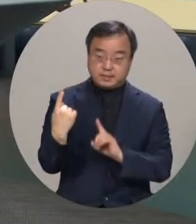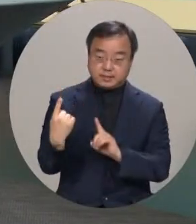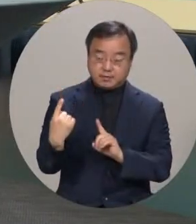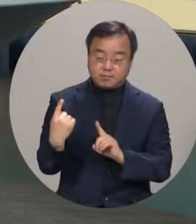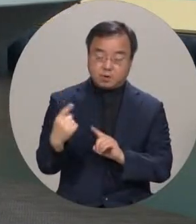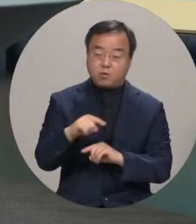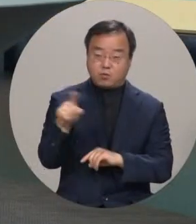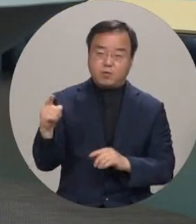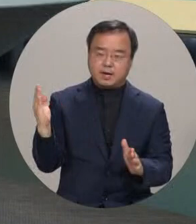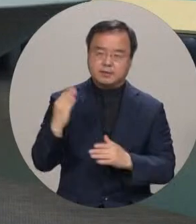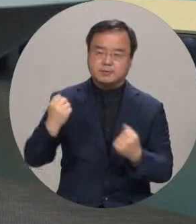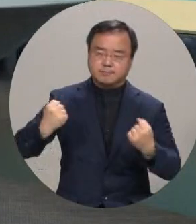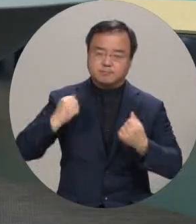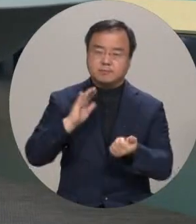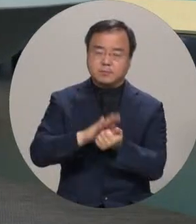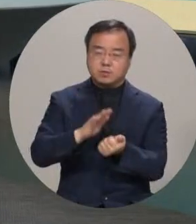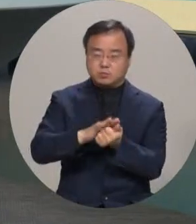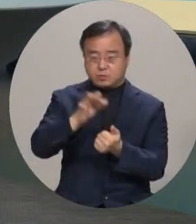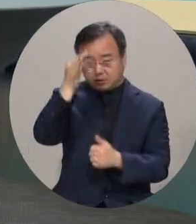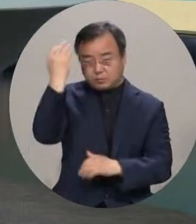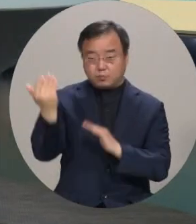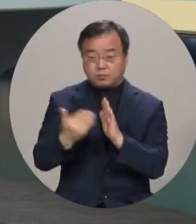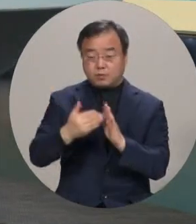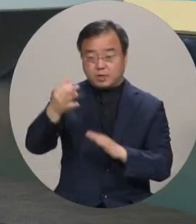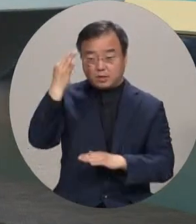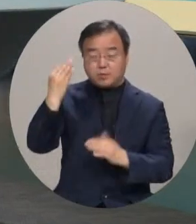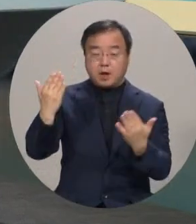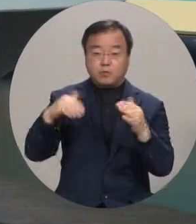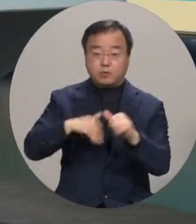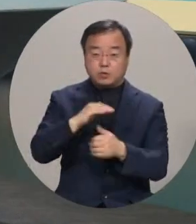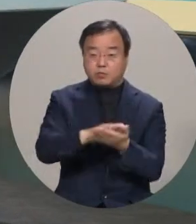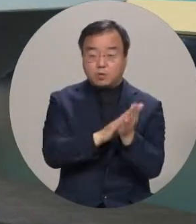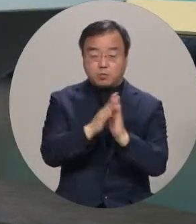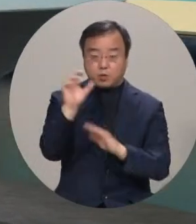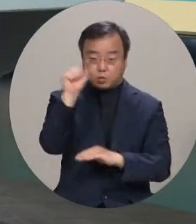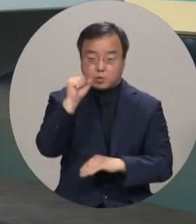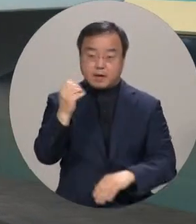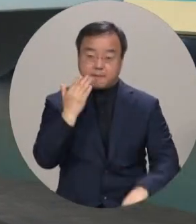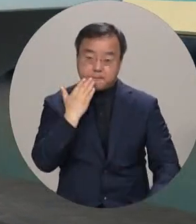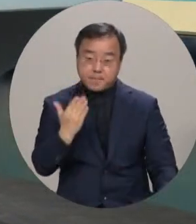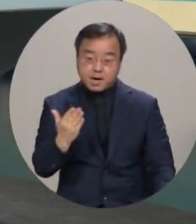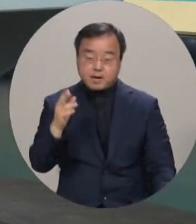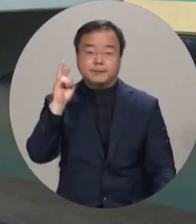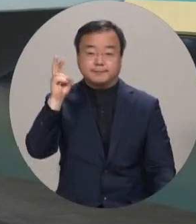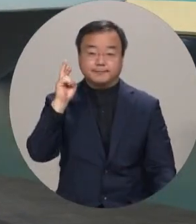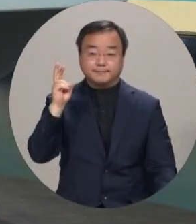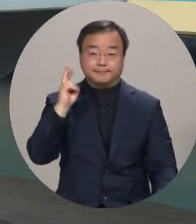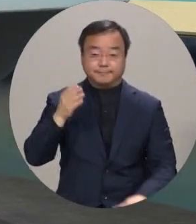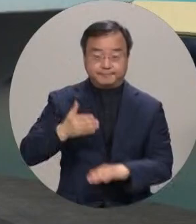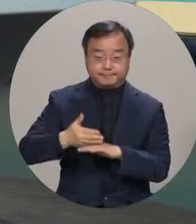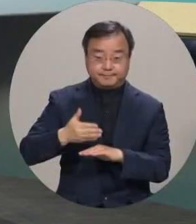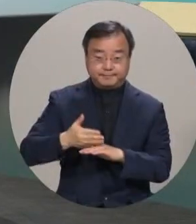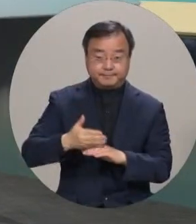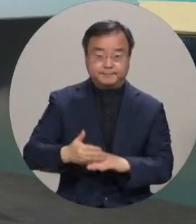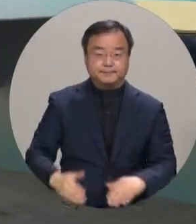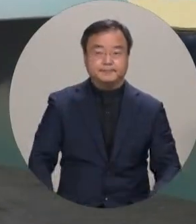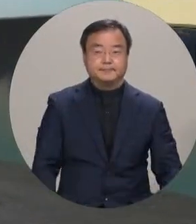첨당 기술이 학교 현장의 긍정적인 변화를 가져올 수 있는 사례가 되겠네요 송상 기자 잘